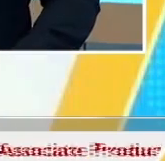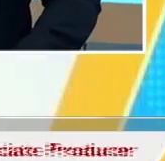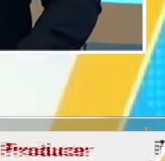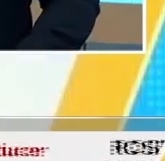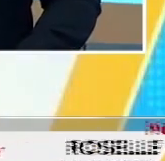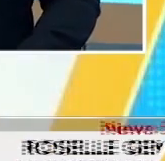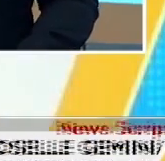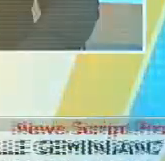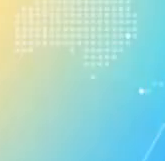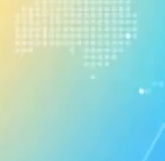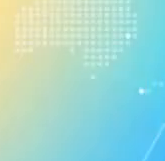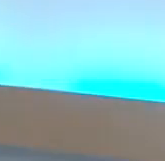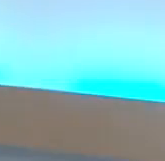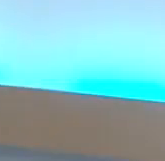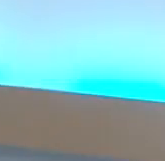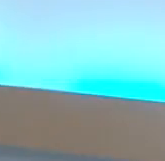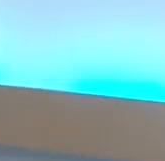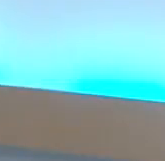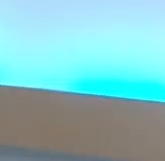Hali.